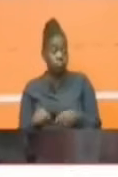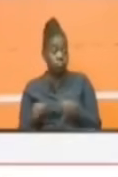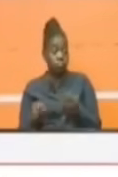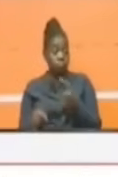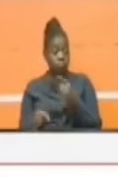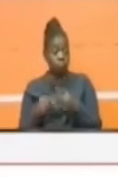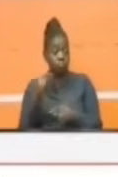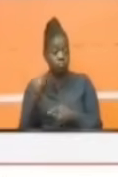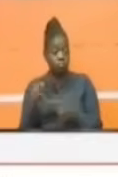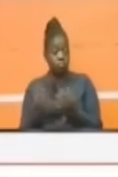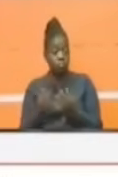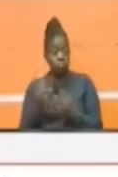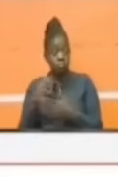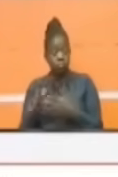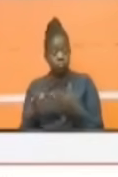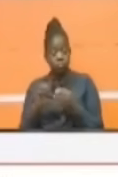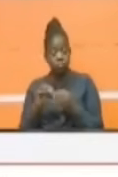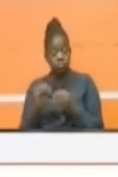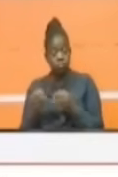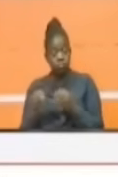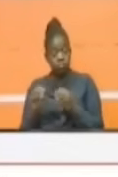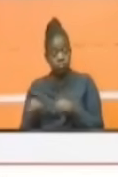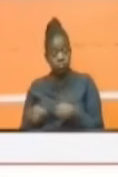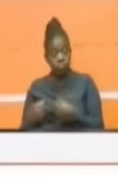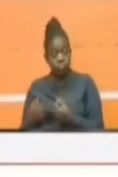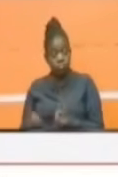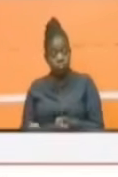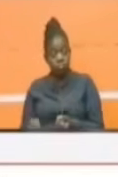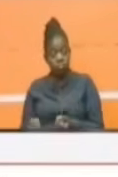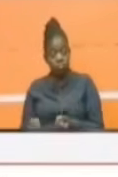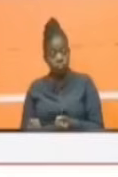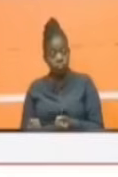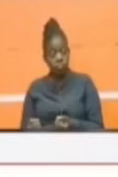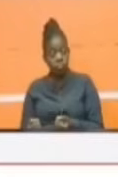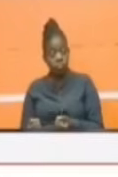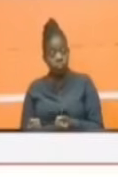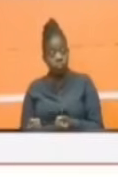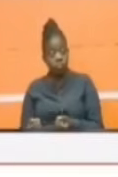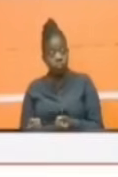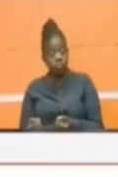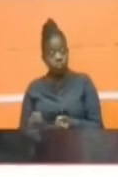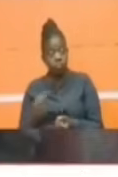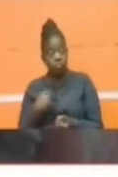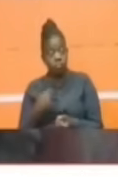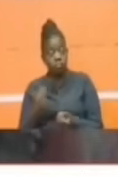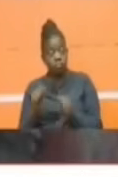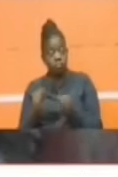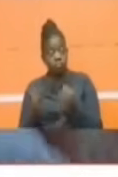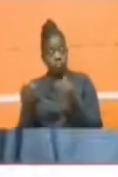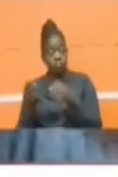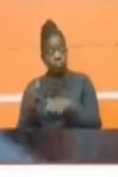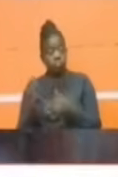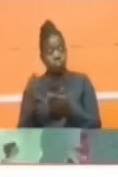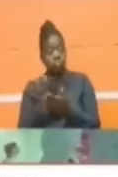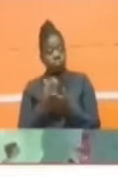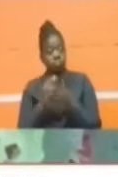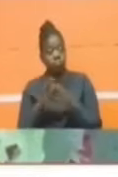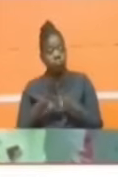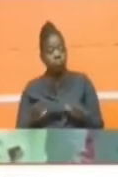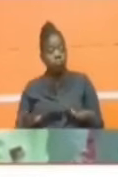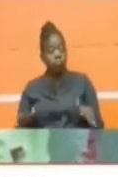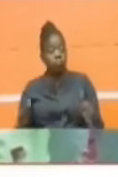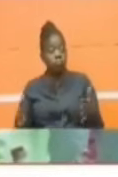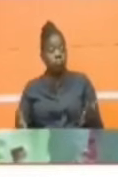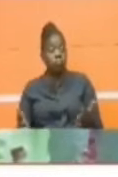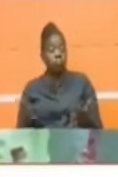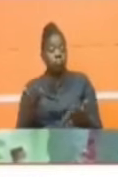tekisoboka ekikasobola kukikola bendifundifunda ettaka sijja kufuna ettaka ettaka ndekera mbu Aluma